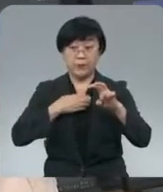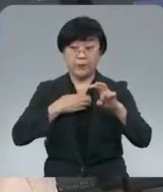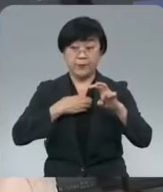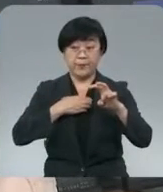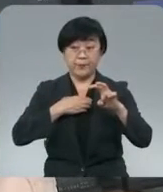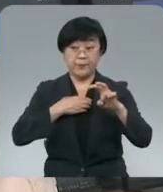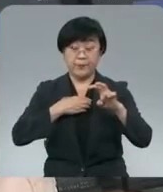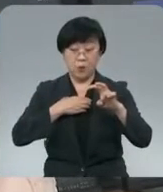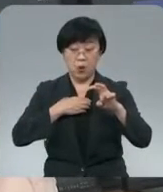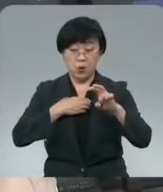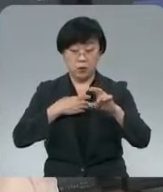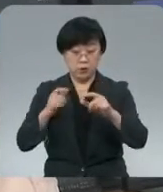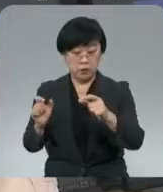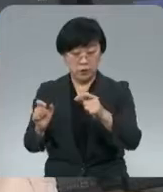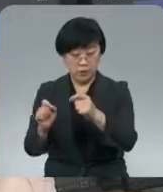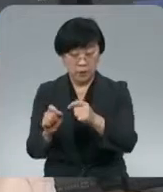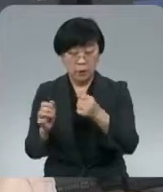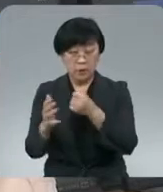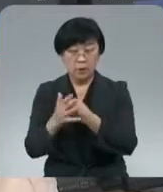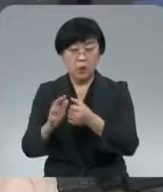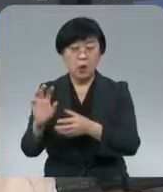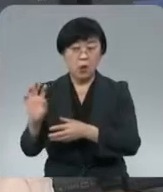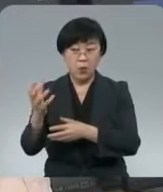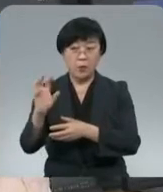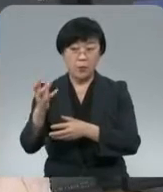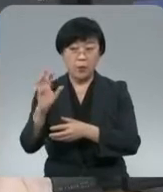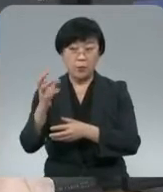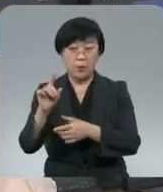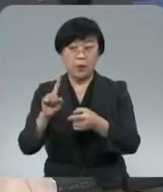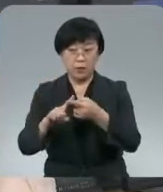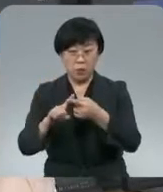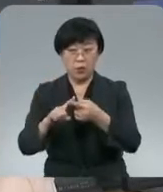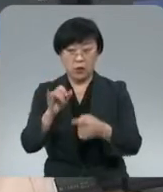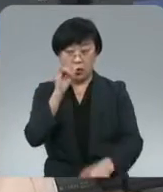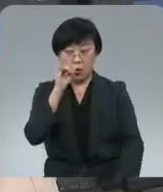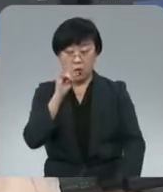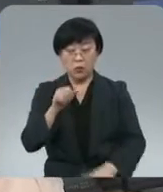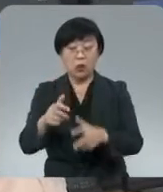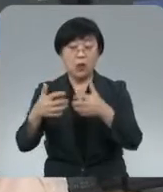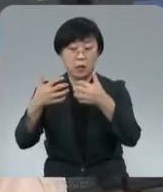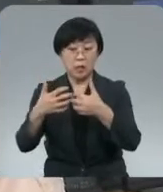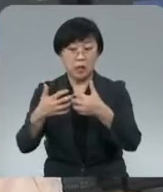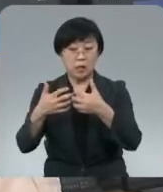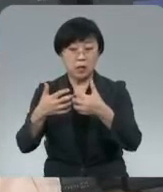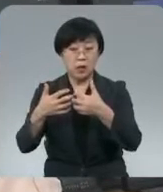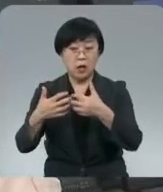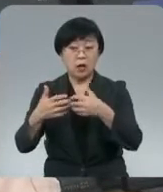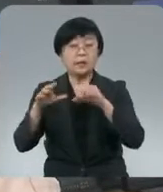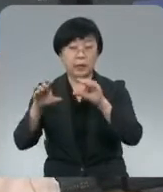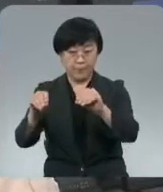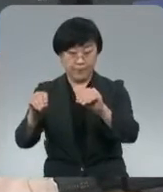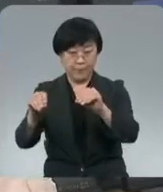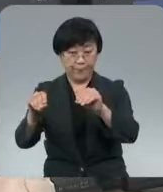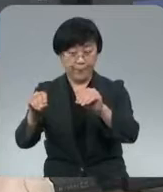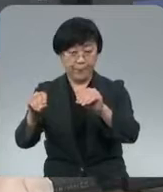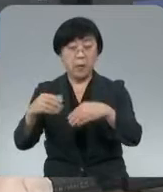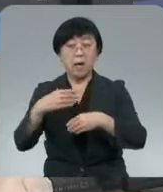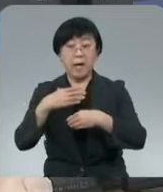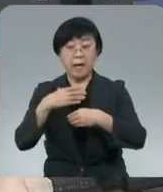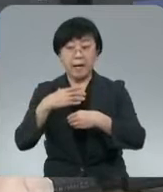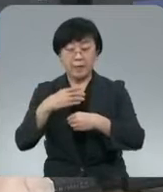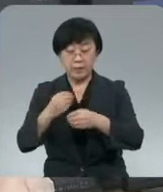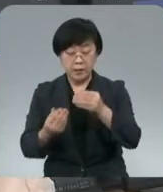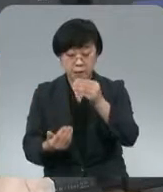perusahaan yang menerapkan teknologi kembar digital ini mengatakan bahwa jika seseorang mendekati wilayah berbahaya maka peringatan akan